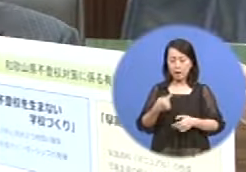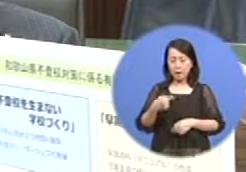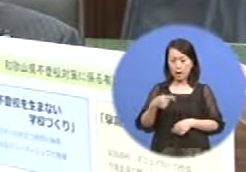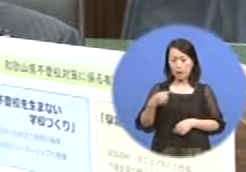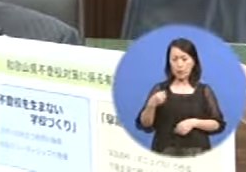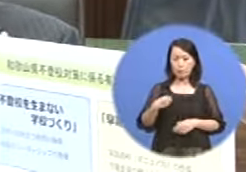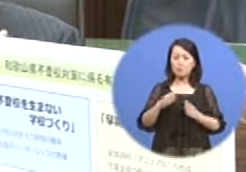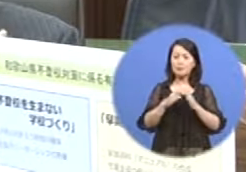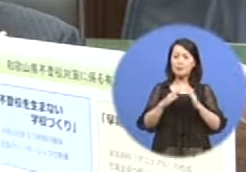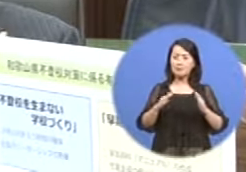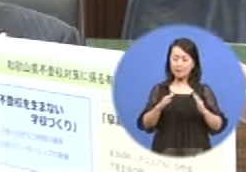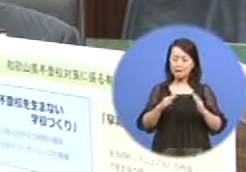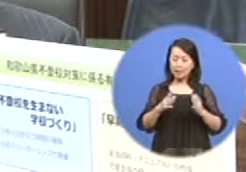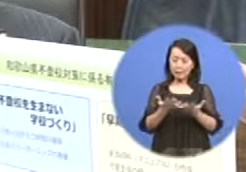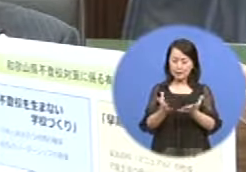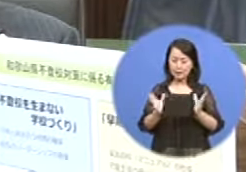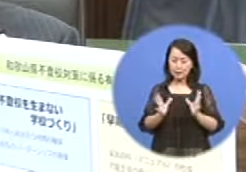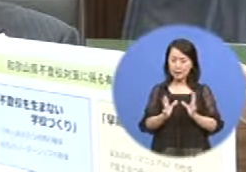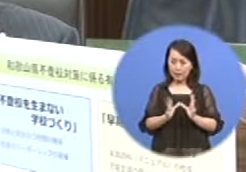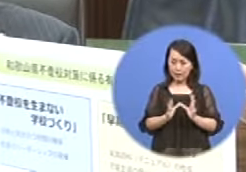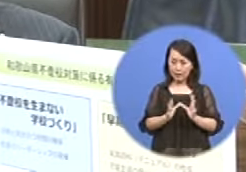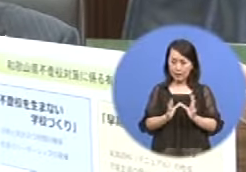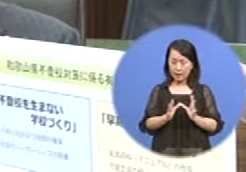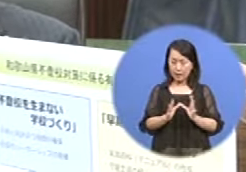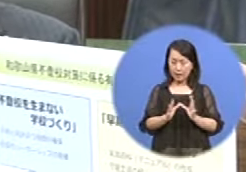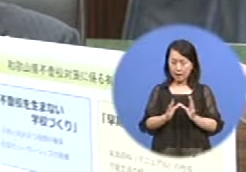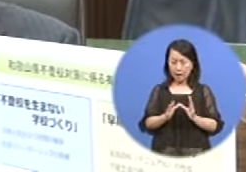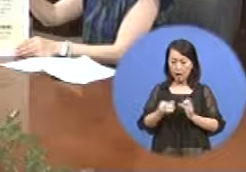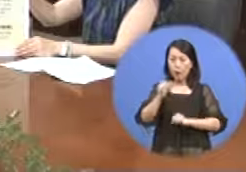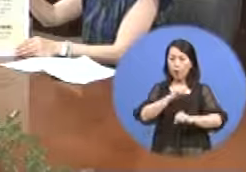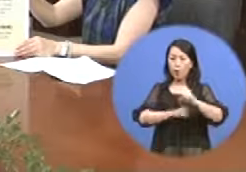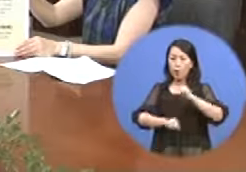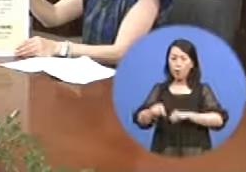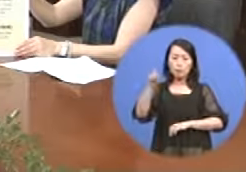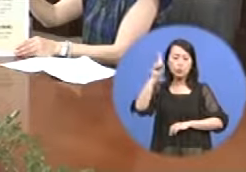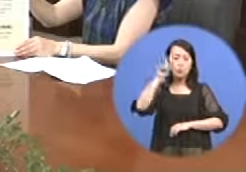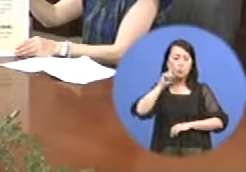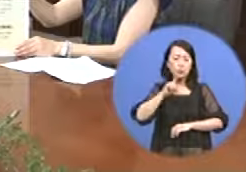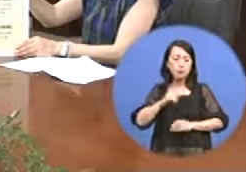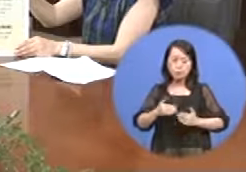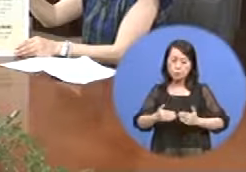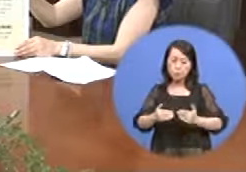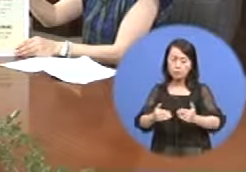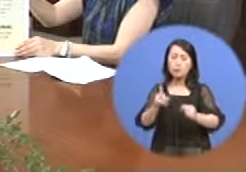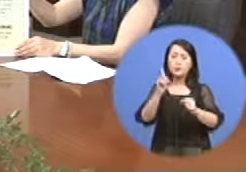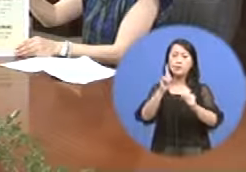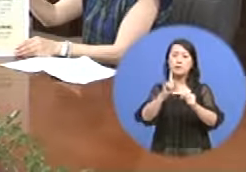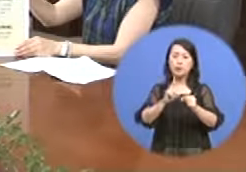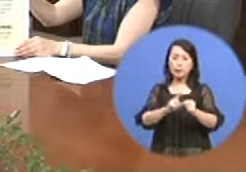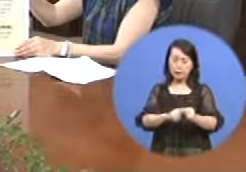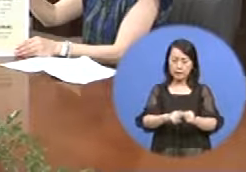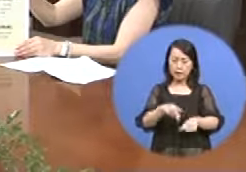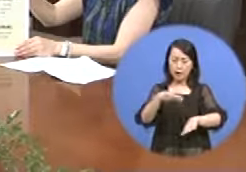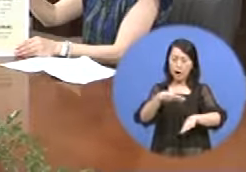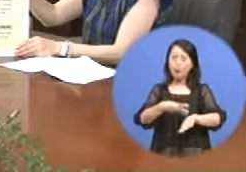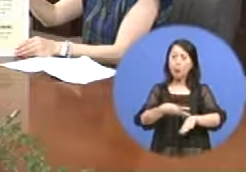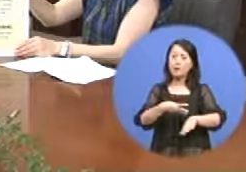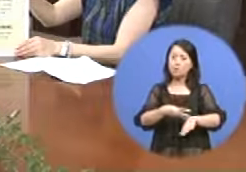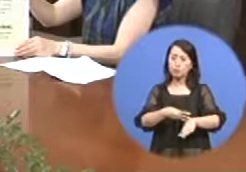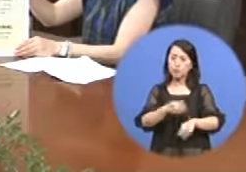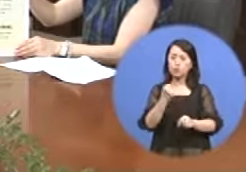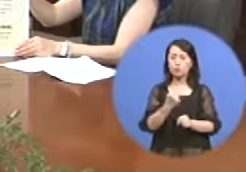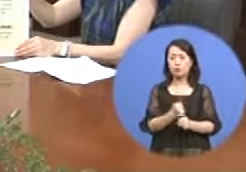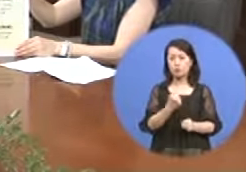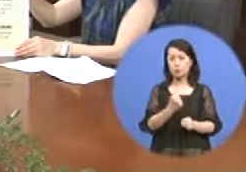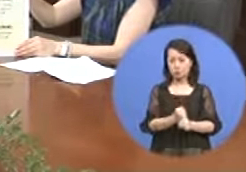員会レベルで先生方がもっと行動しやすいようにね、なんか見つけた時に行動しやすいようにマニュアルみたいなものをきちん